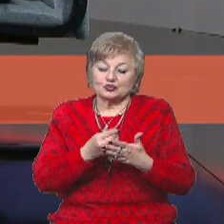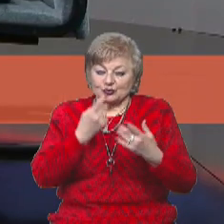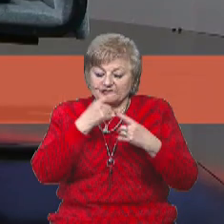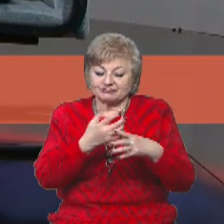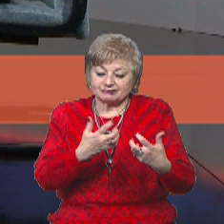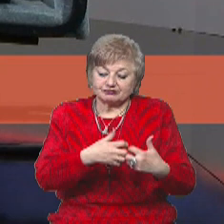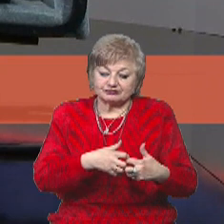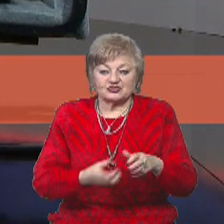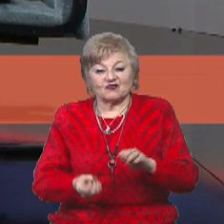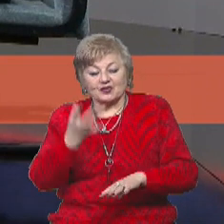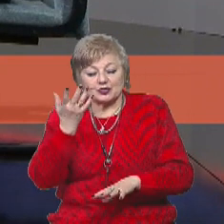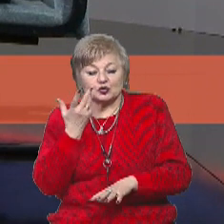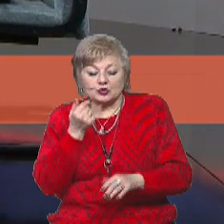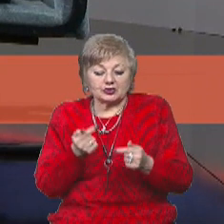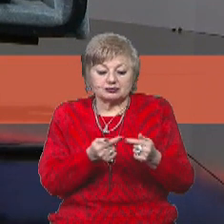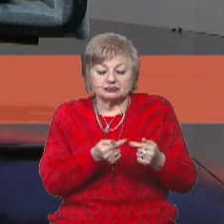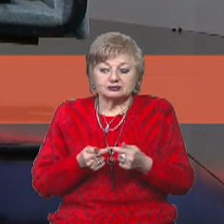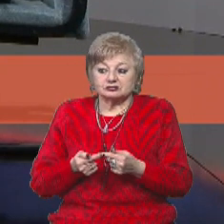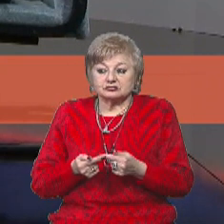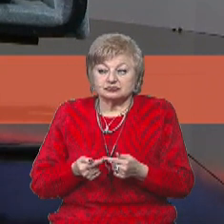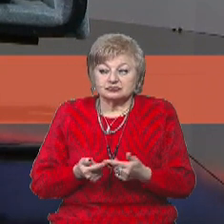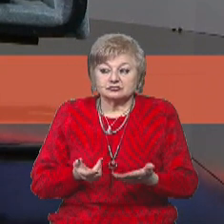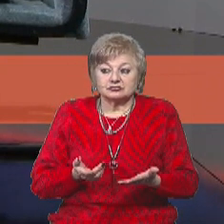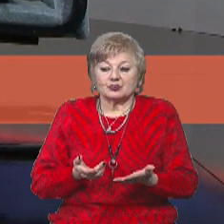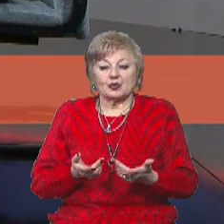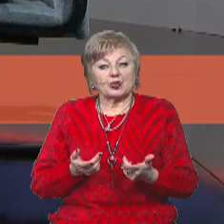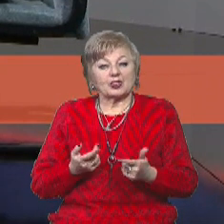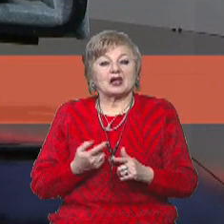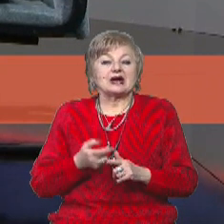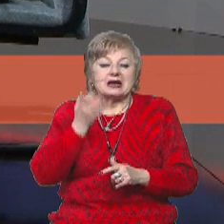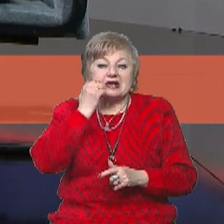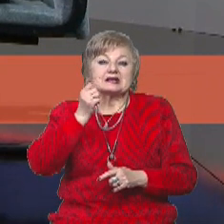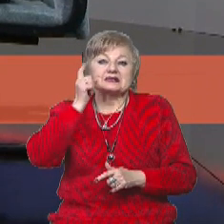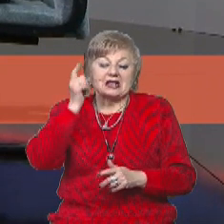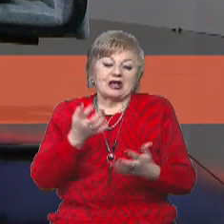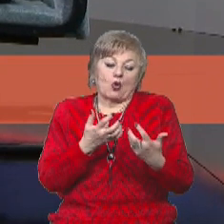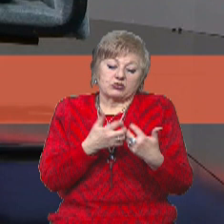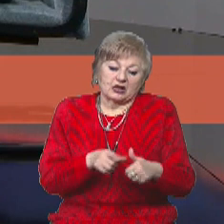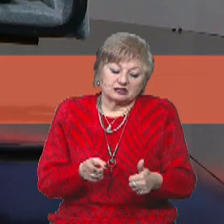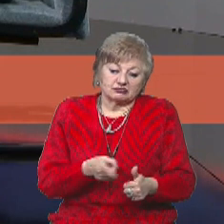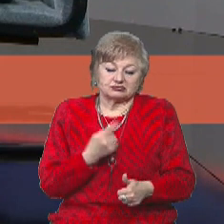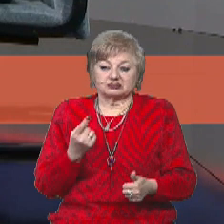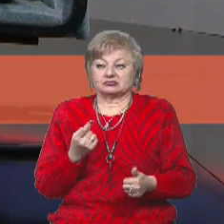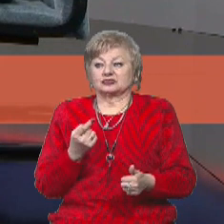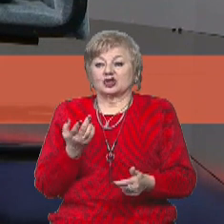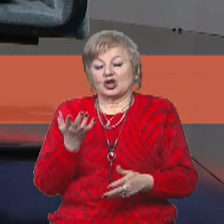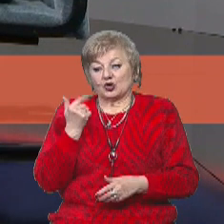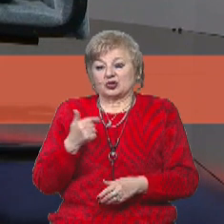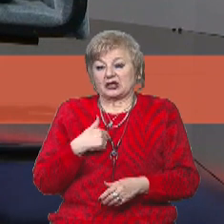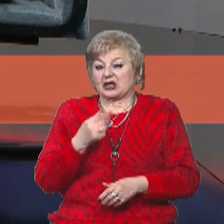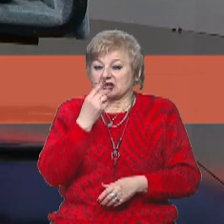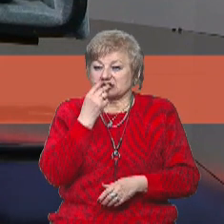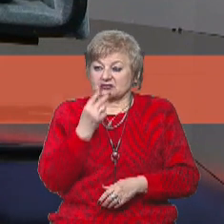або там ще якісь там моменти. Не довіряєте, бо застаріле обладнання? Чи застаріле обладнання, і знаєте, коли я дивлюсь